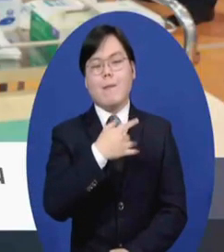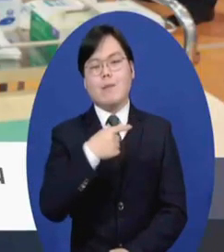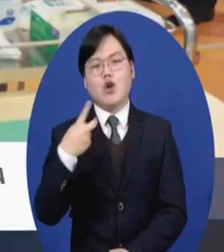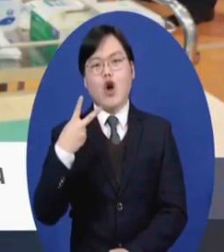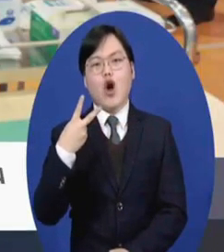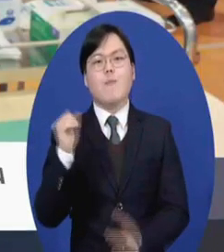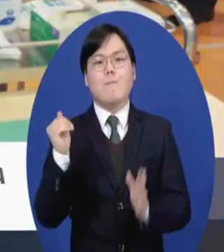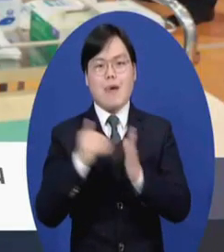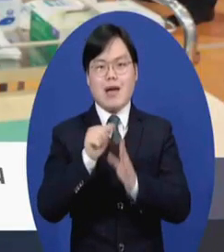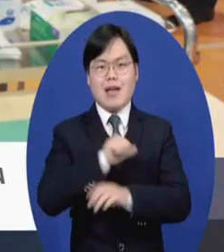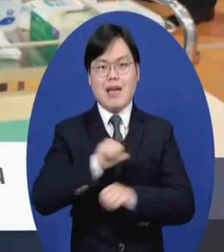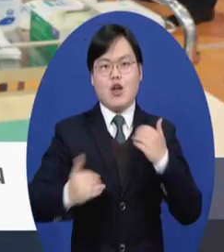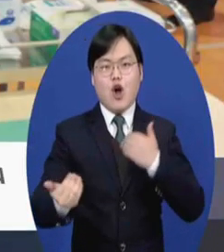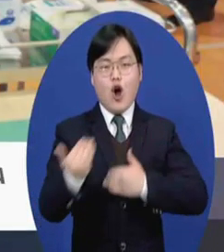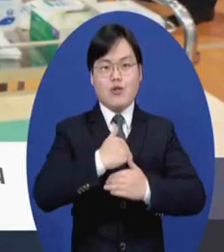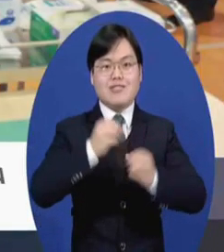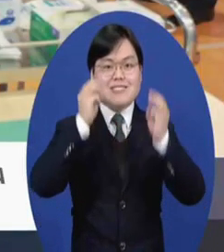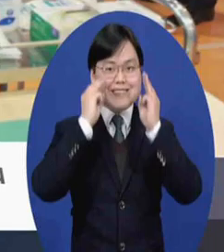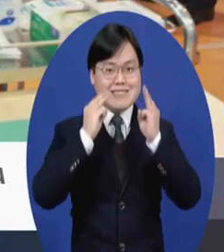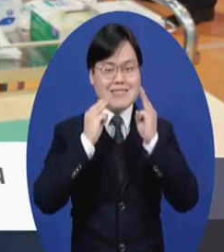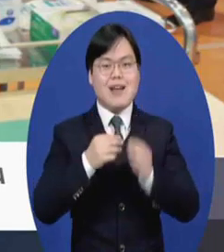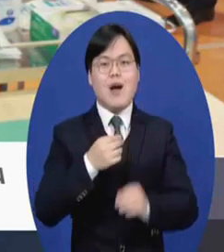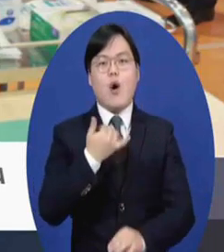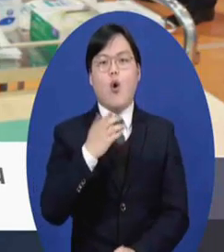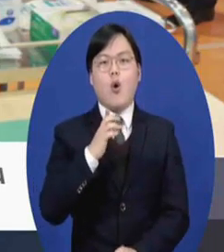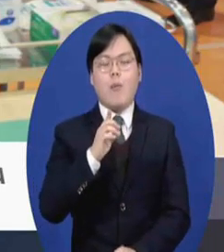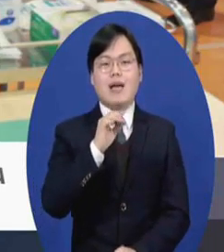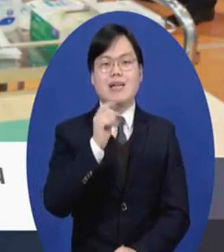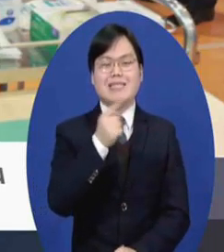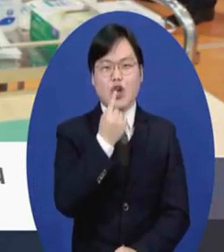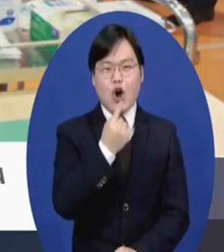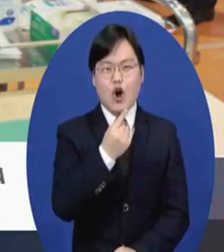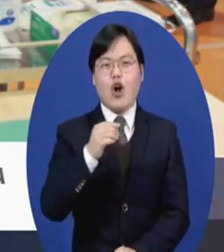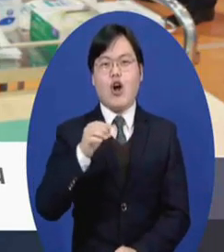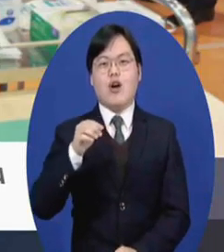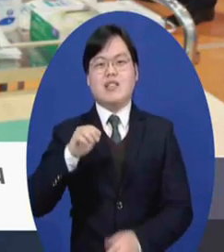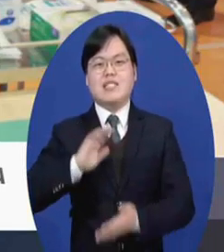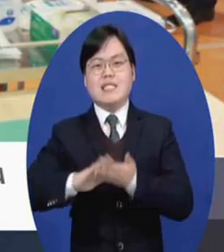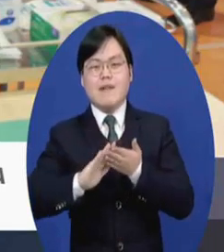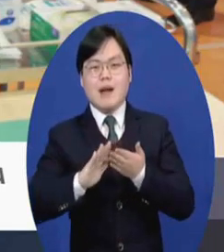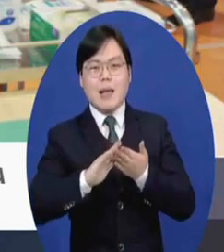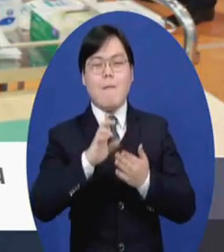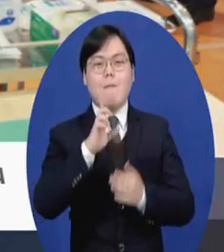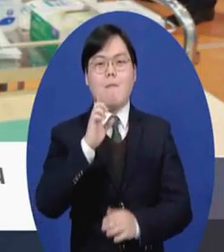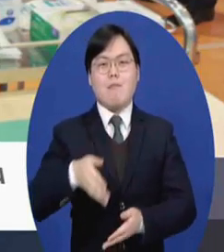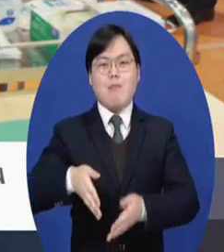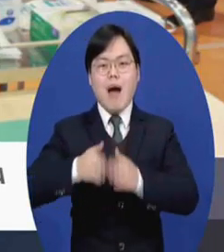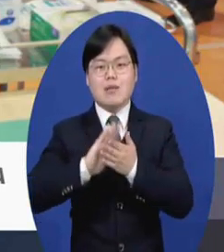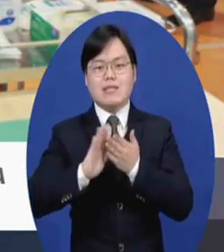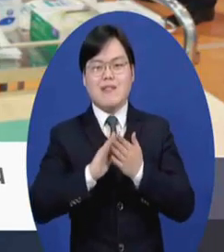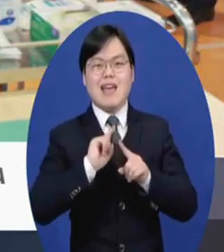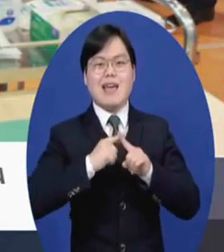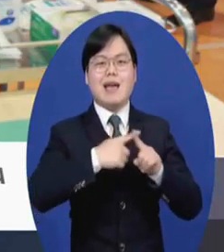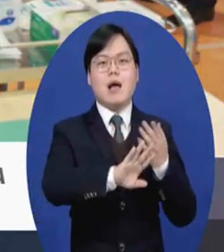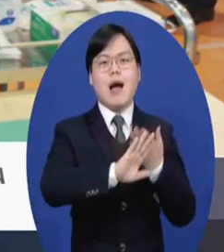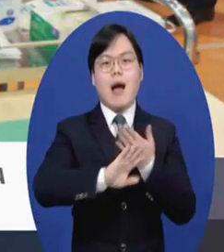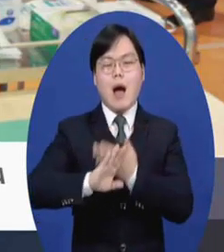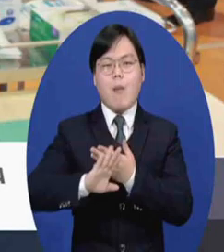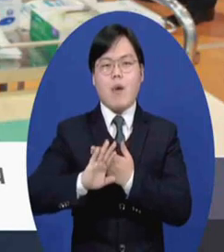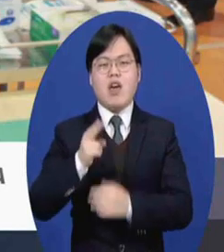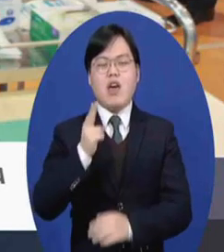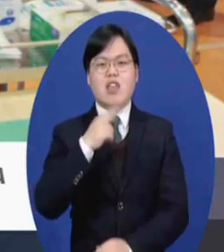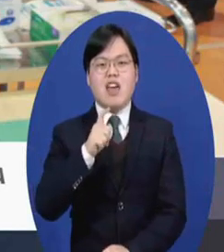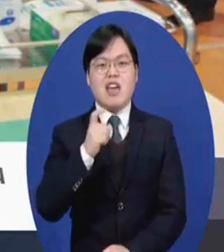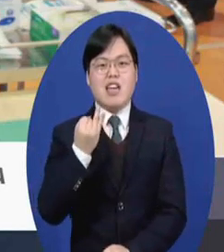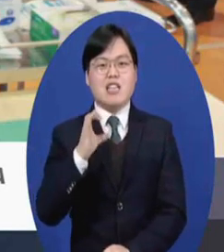хамруулахаар шийдвэрлэв. Хуваарийн дагуу өнөөдрөөс Улаанбаатар цахилгаан түгээх тогтчилт үйлчлэгний компани, цэвэрлэх байгууламж, хил хамгаалах, дотоод хэргийн